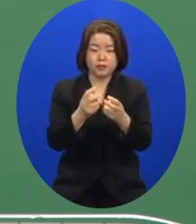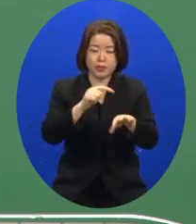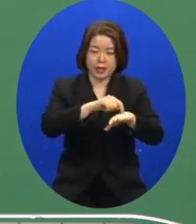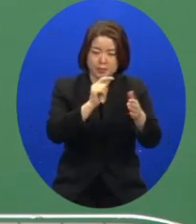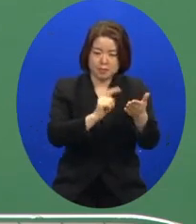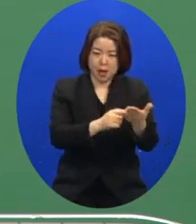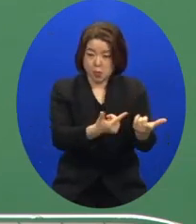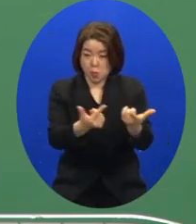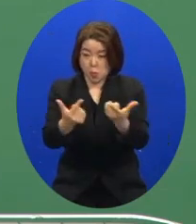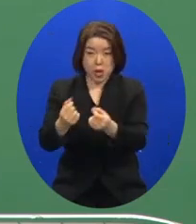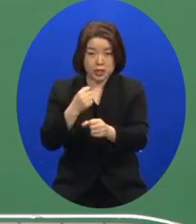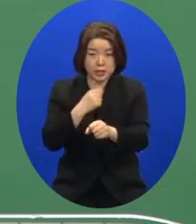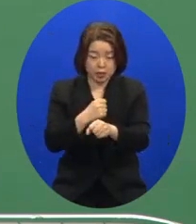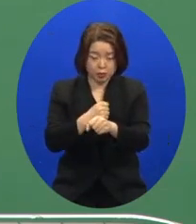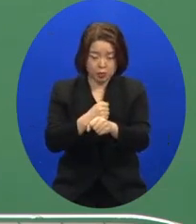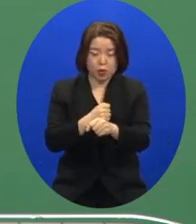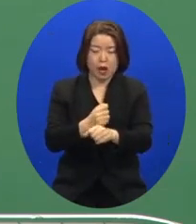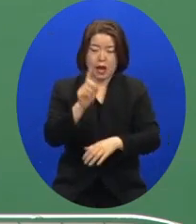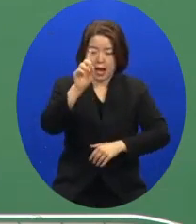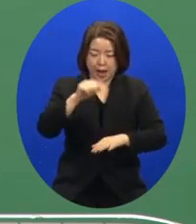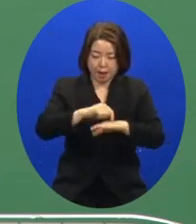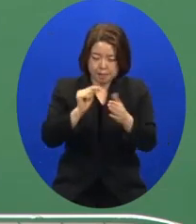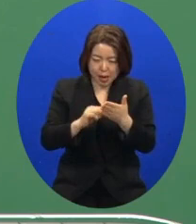마음을 같이 하여 한 마음이 되고